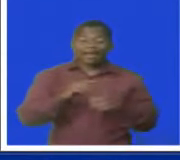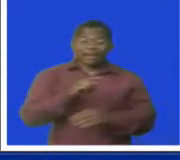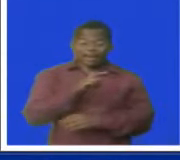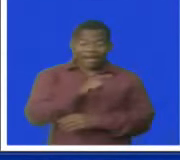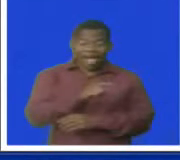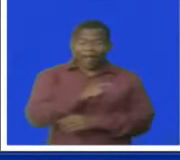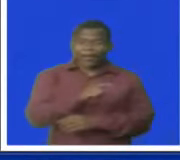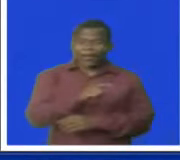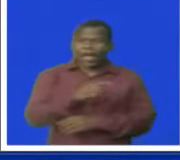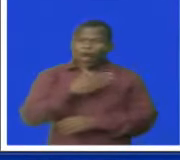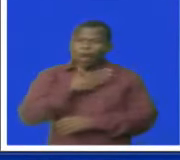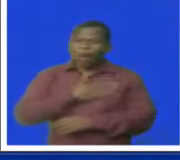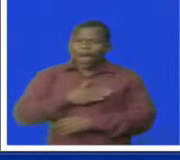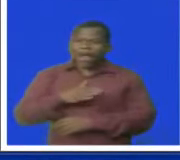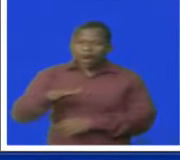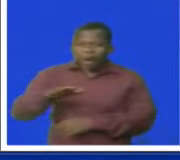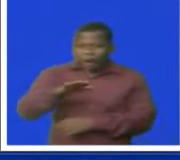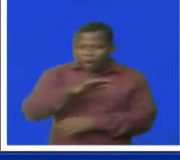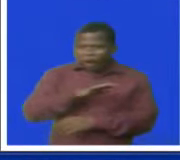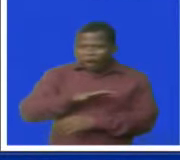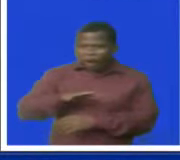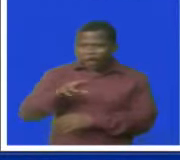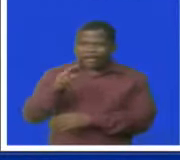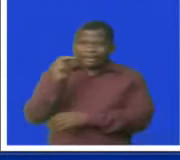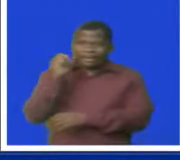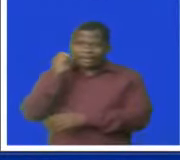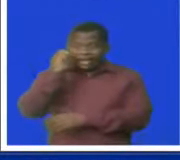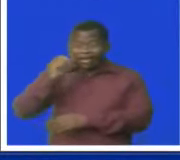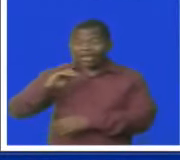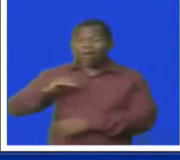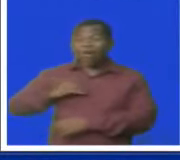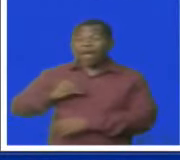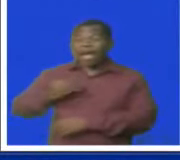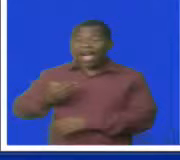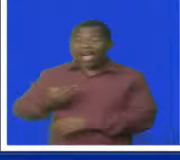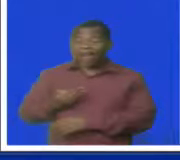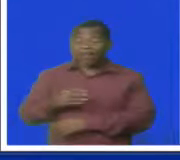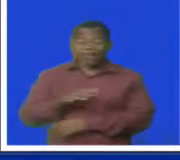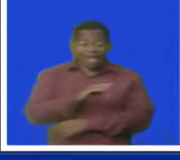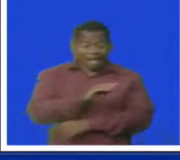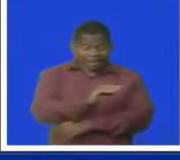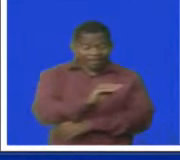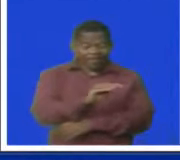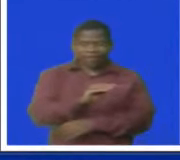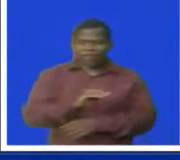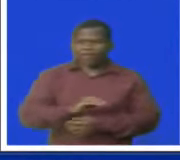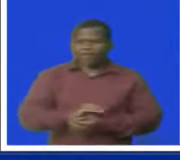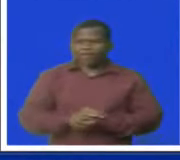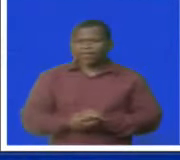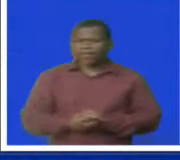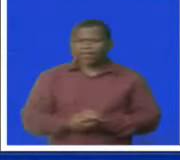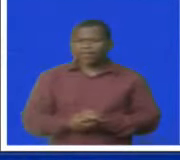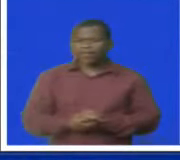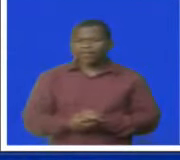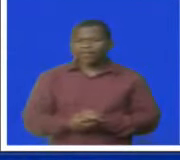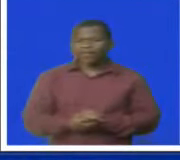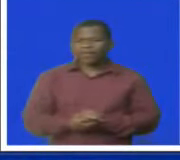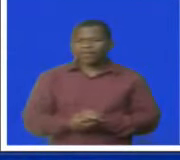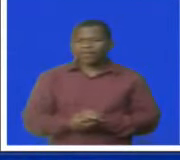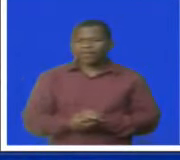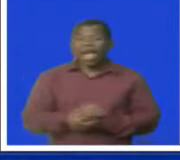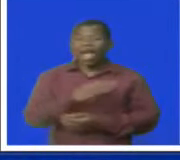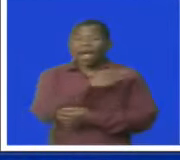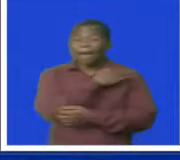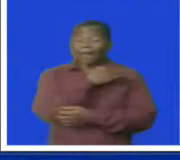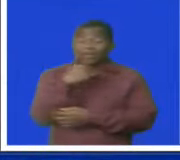baphumelele kubenza wonye futhi kube sezingeni lesetulu leli lelifunwa ngumhlekazi. Indvuna yelitiko letengaphandle